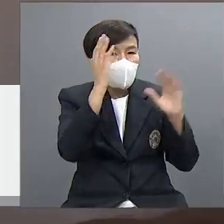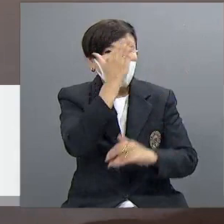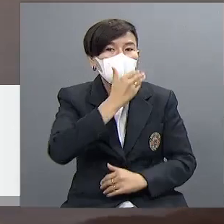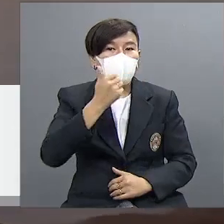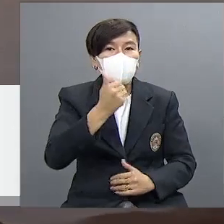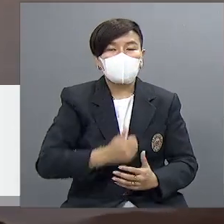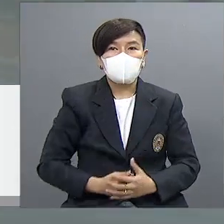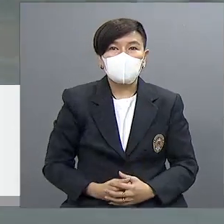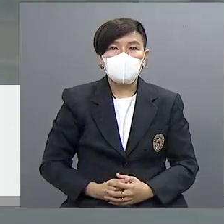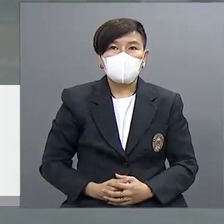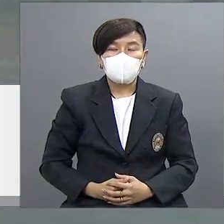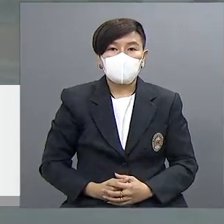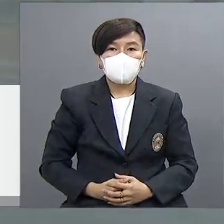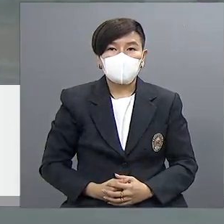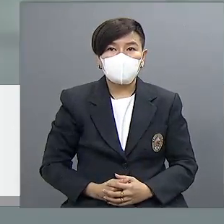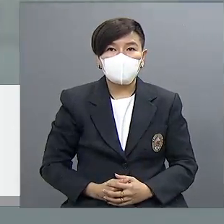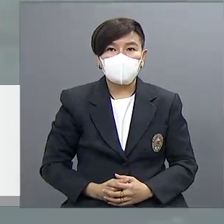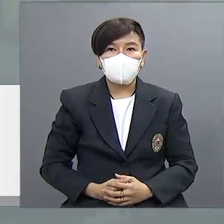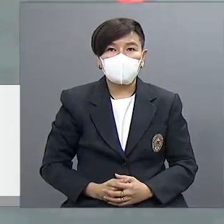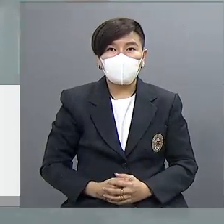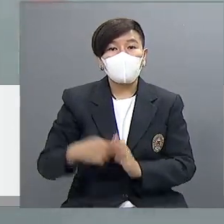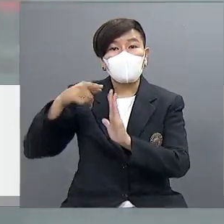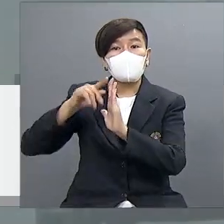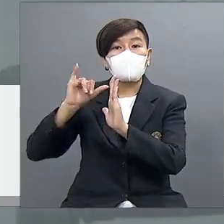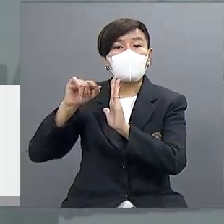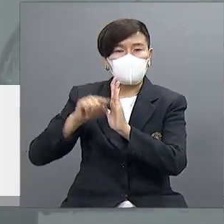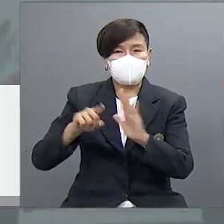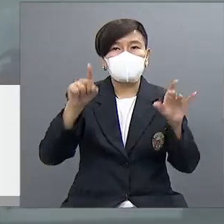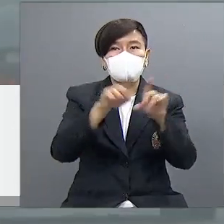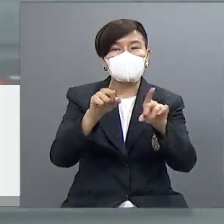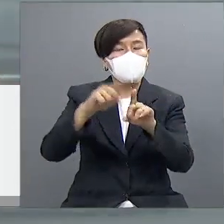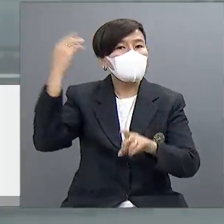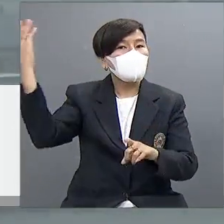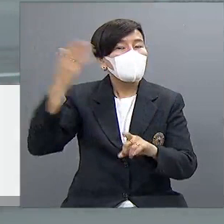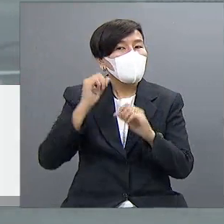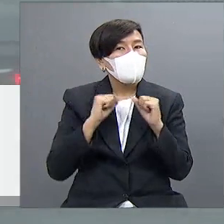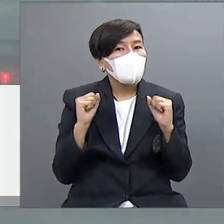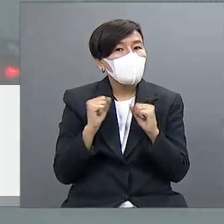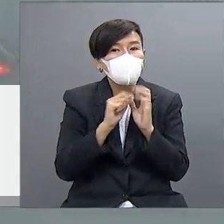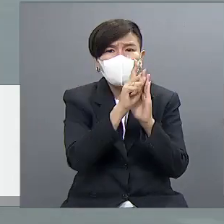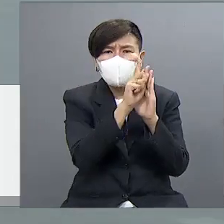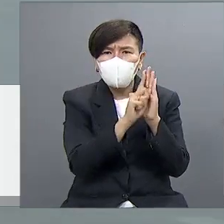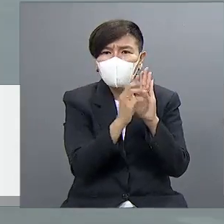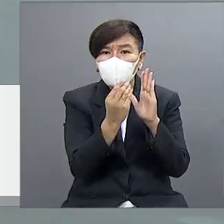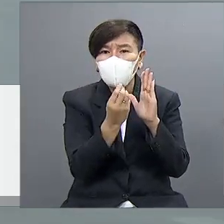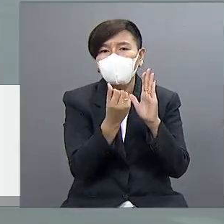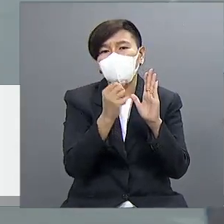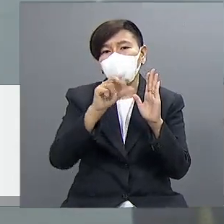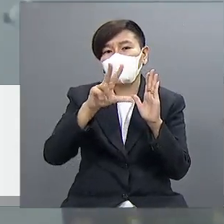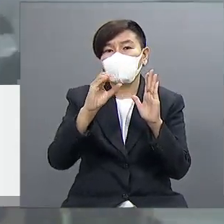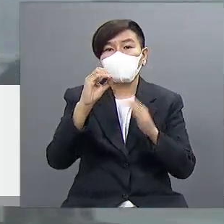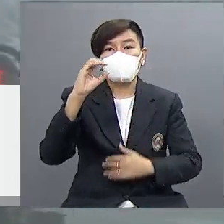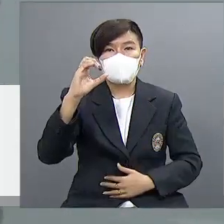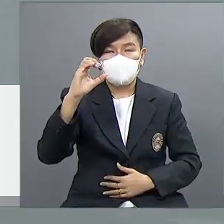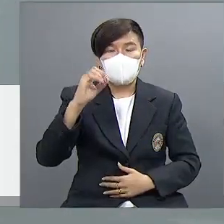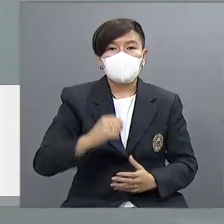เช่นเดียวกับที่จังหวัดพะเยานะคะที่อากาศยังคงหนาวเย็นต่อเนื่องอุณหภูมิต่ำสุดอยู่ที่ 13องศาเซลเซียสนอก